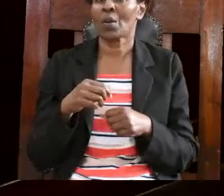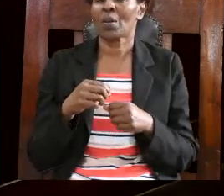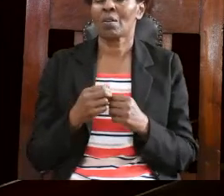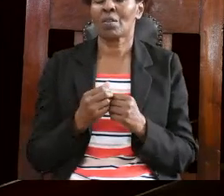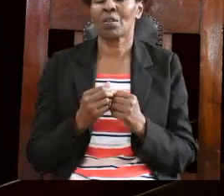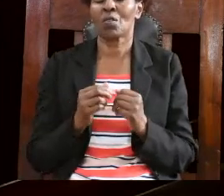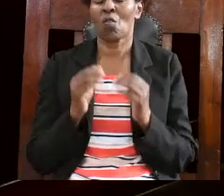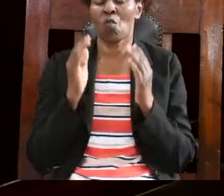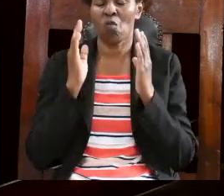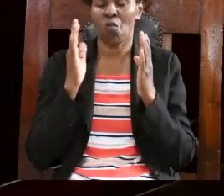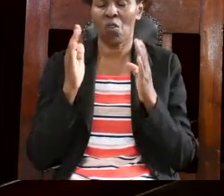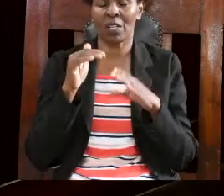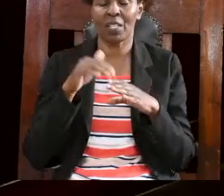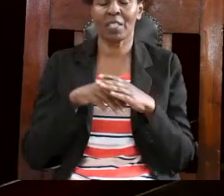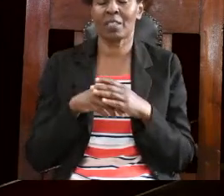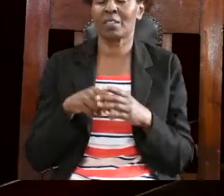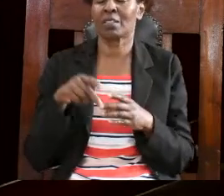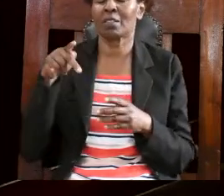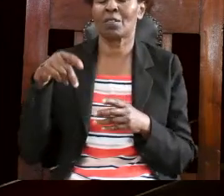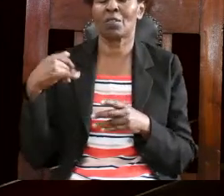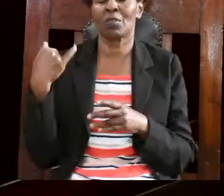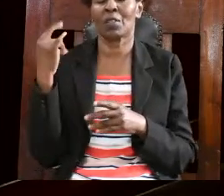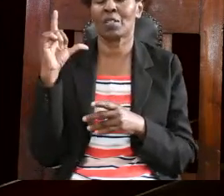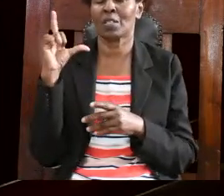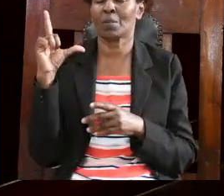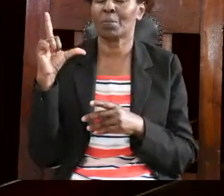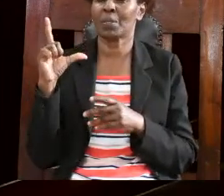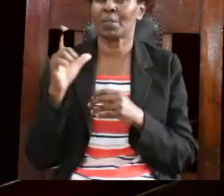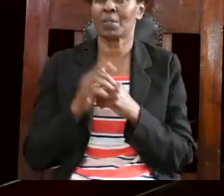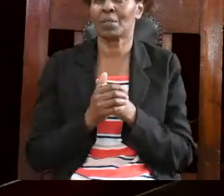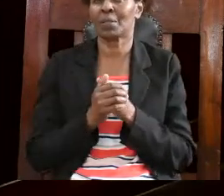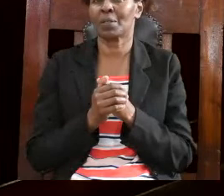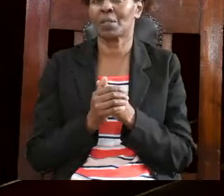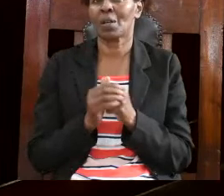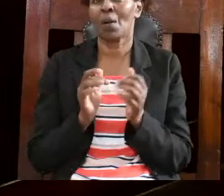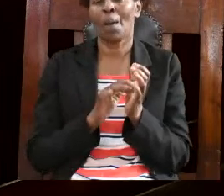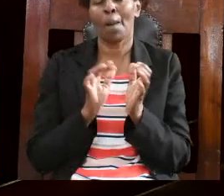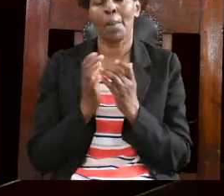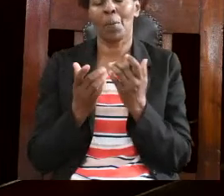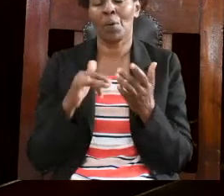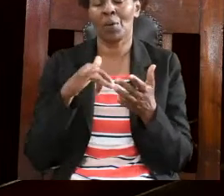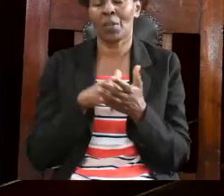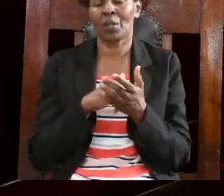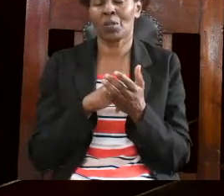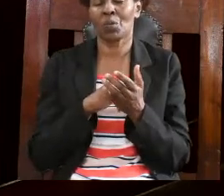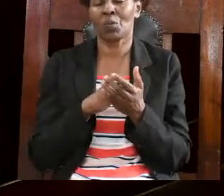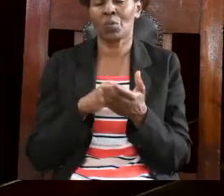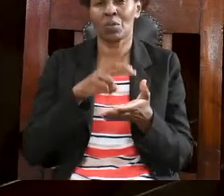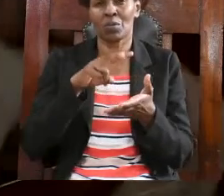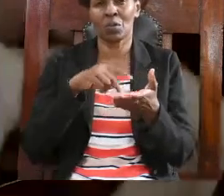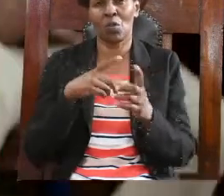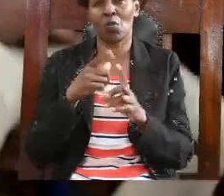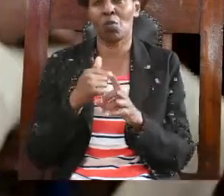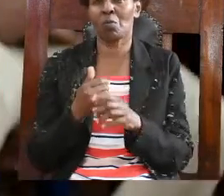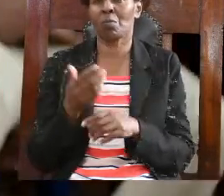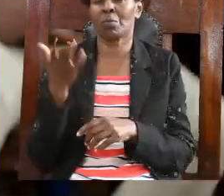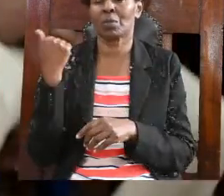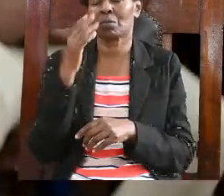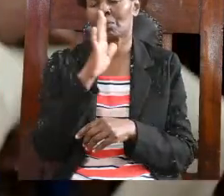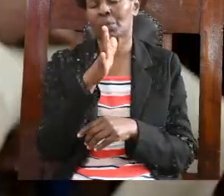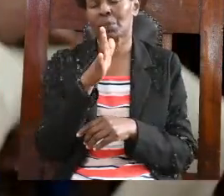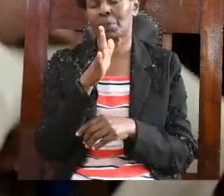tunaangalia kitabu cha Wafilipi, na hicho ndicho kitabu ambacho tulianza kukitazama kutoka Jumapili